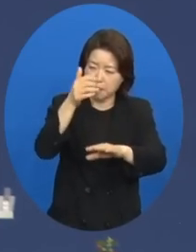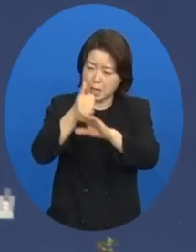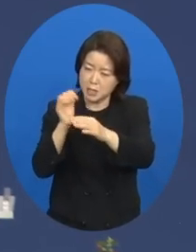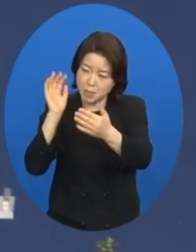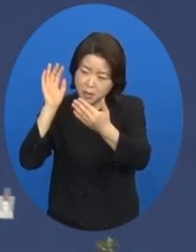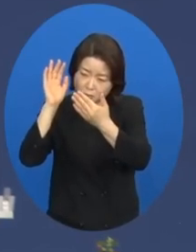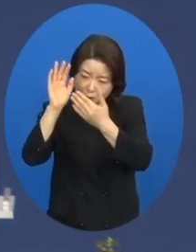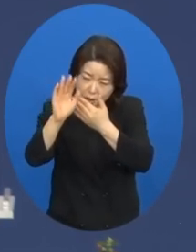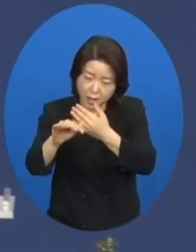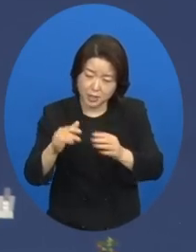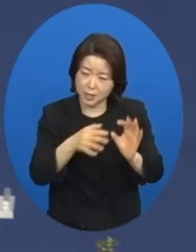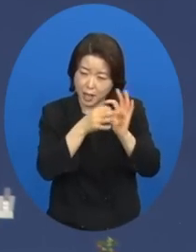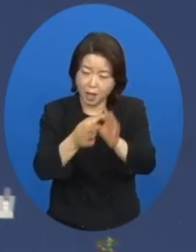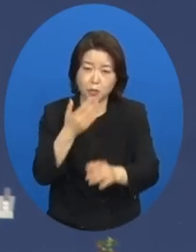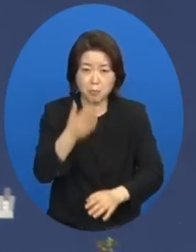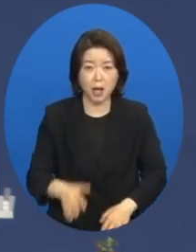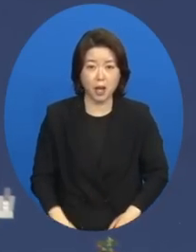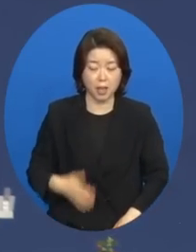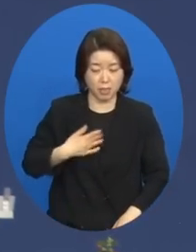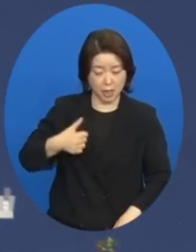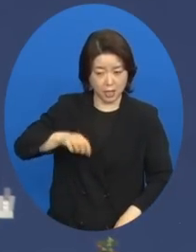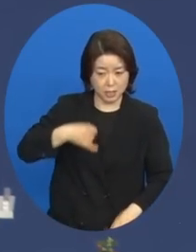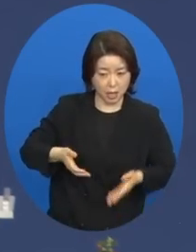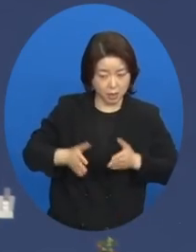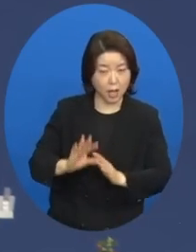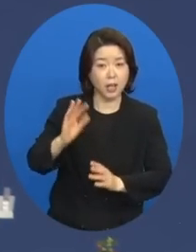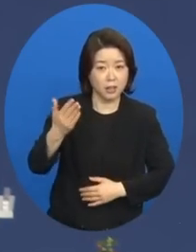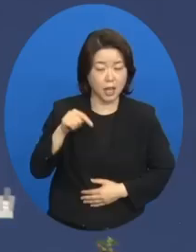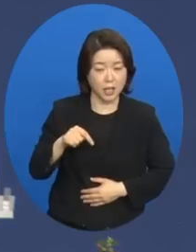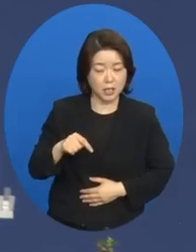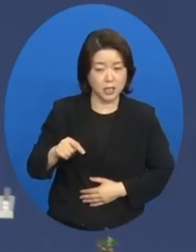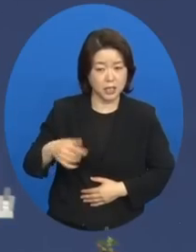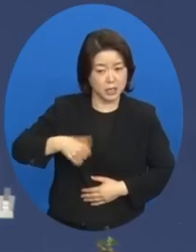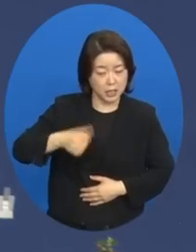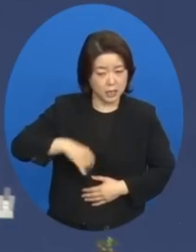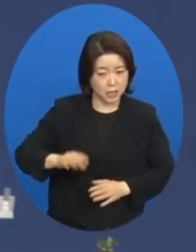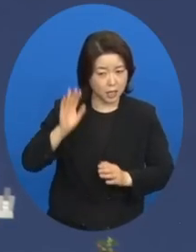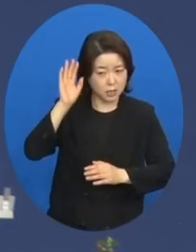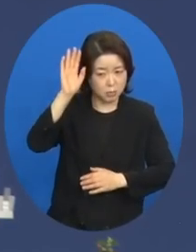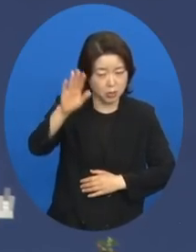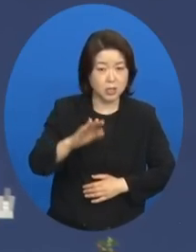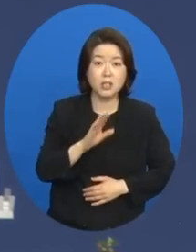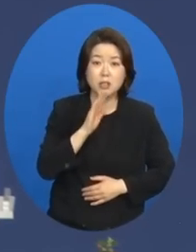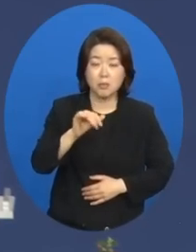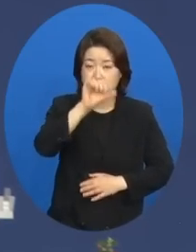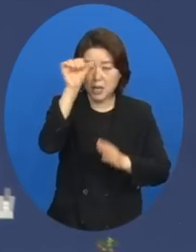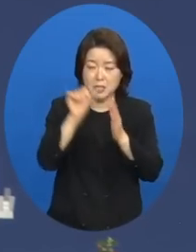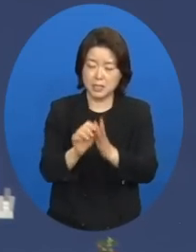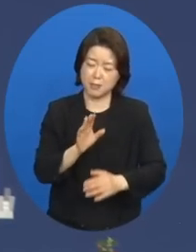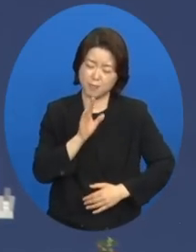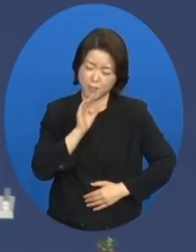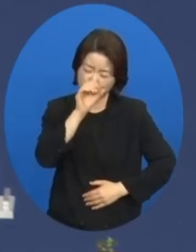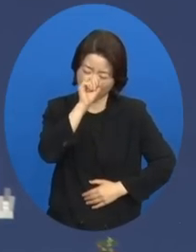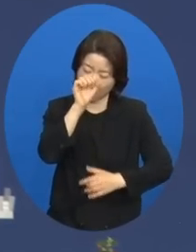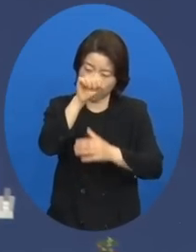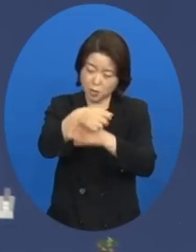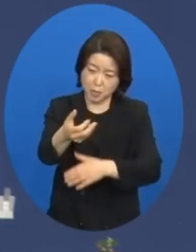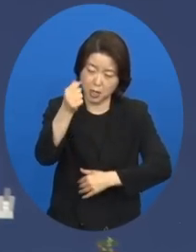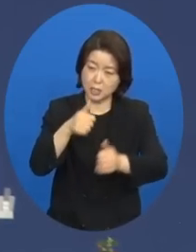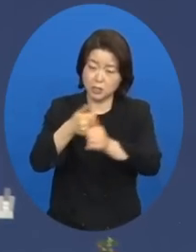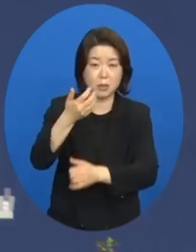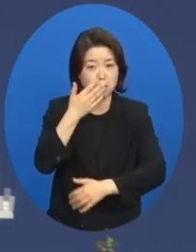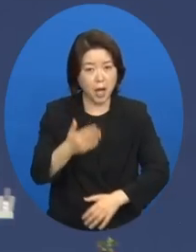있을까? 내 자식 내가 얻게 됐는데 이 자식 미래에 정말 인생에 참된 열매 맺고 승리할 수